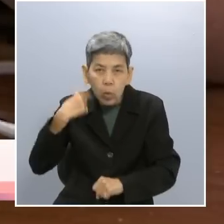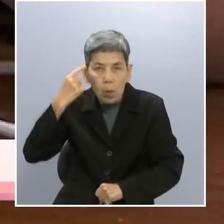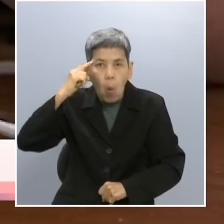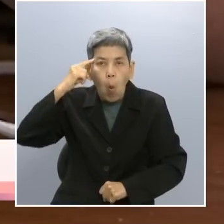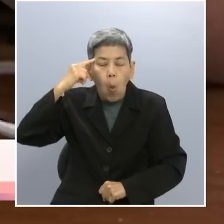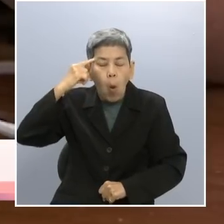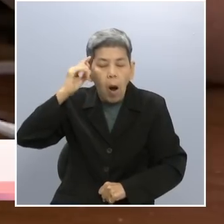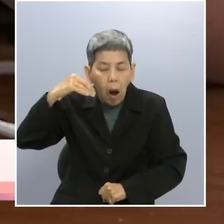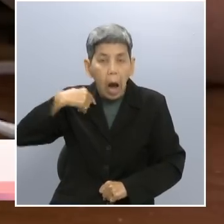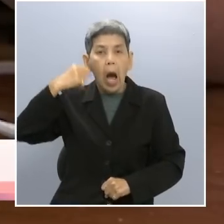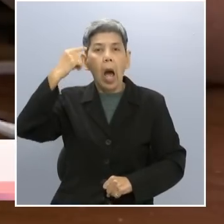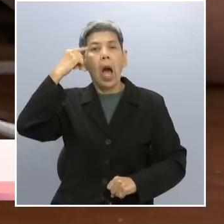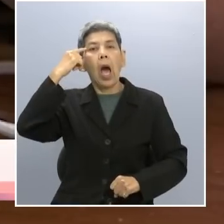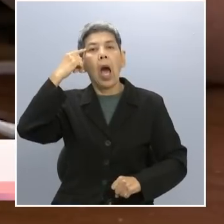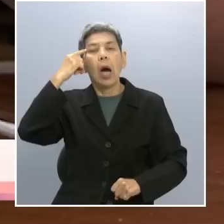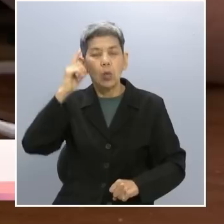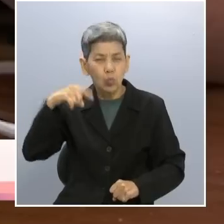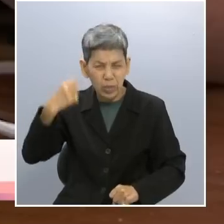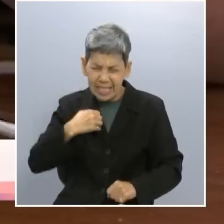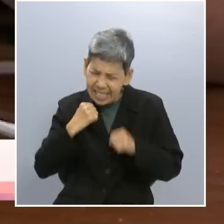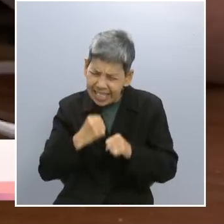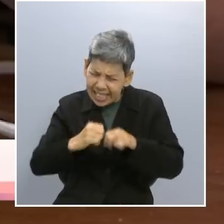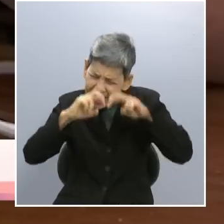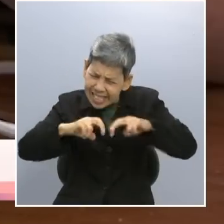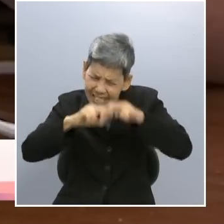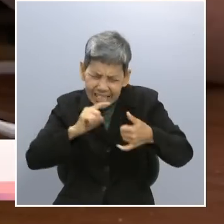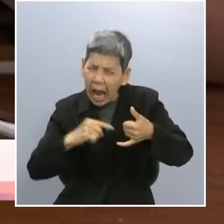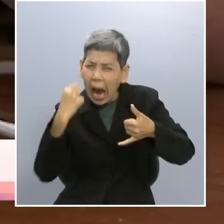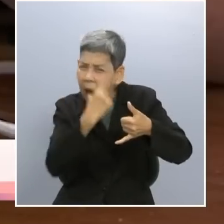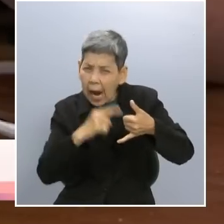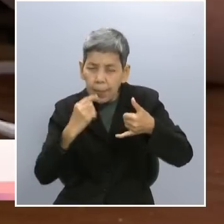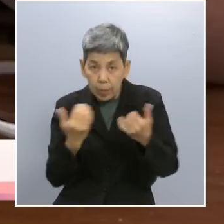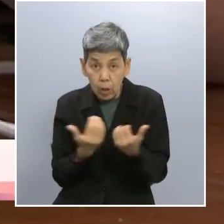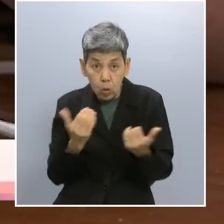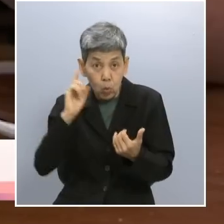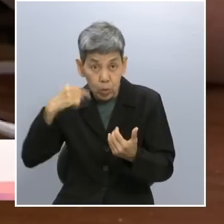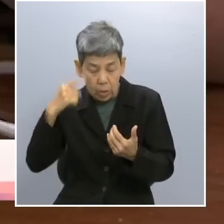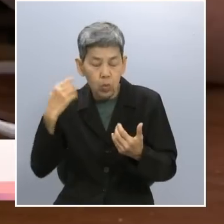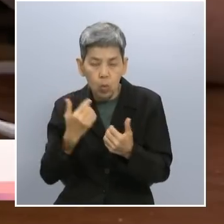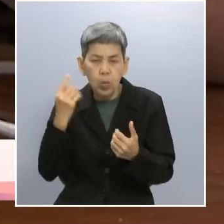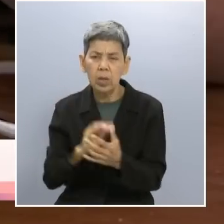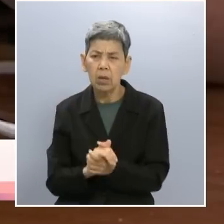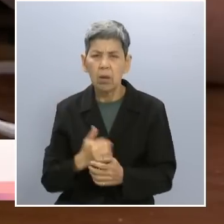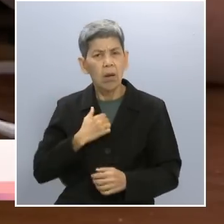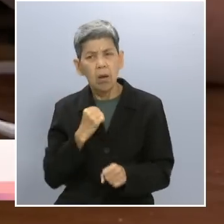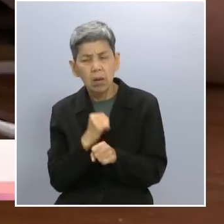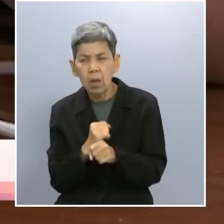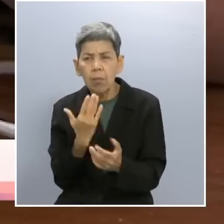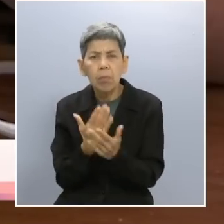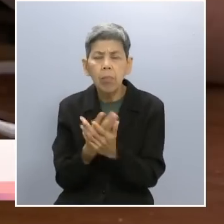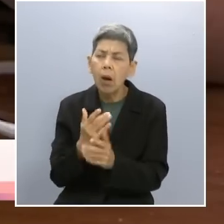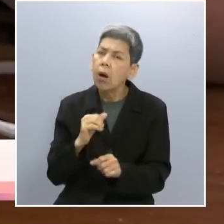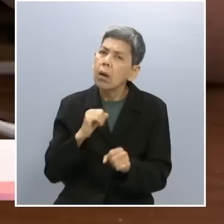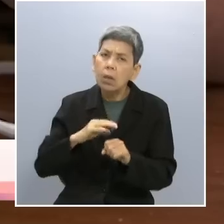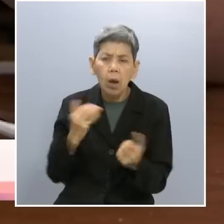จนกระทั่งเรื่องเนี่ยมาแดงตอนที่ฝ่ายหญิงเนี่ยพยายามตามสืบประวัติเพราะลูกสาวเองเนี่ยนะครับไม่สามารถเบิกสวัสดิการใน